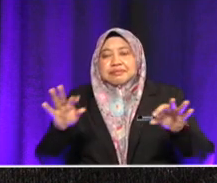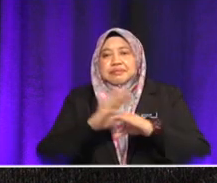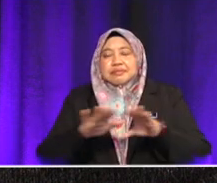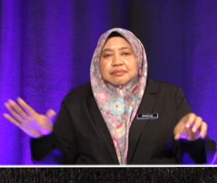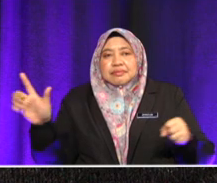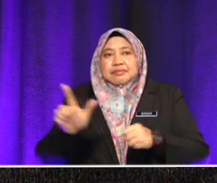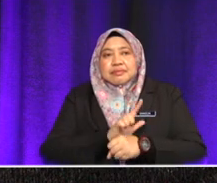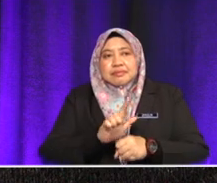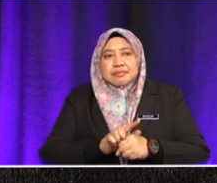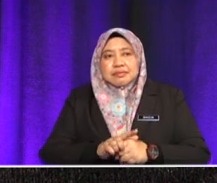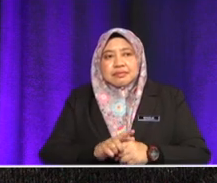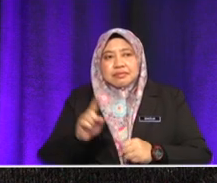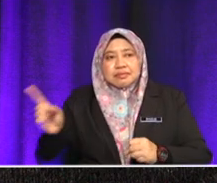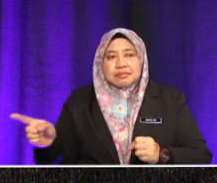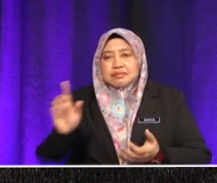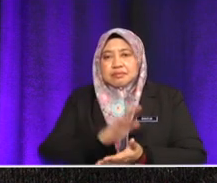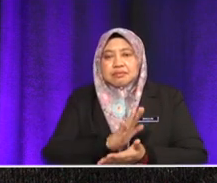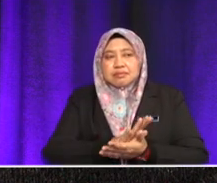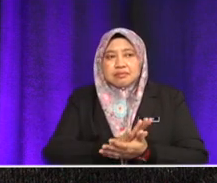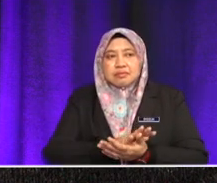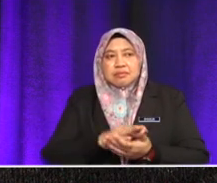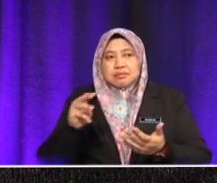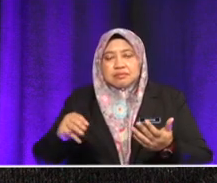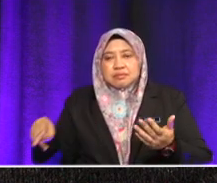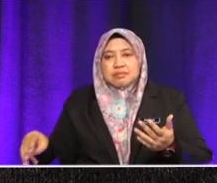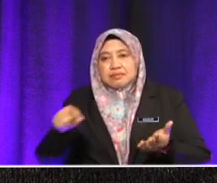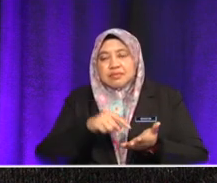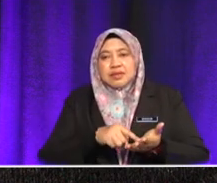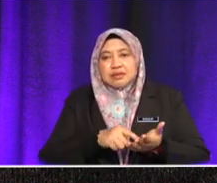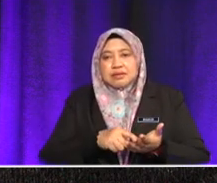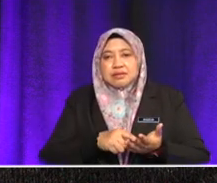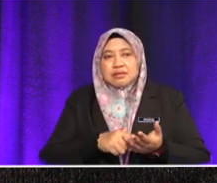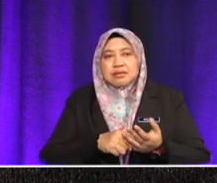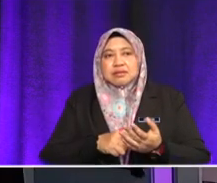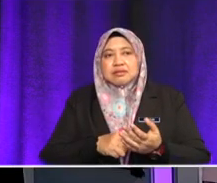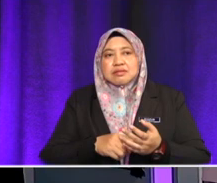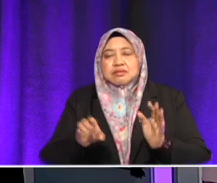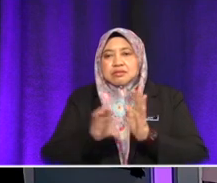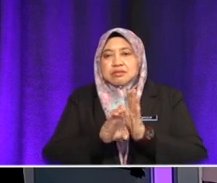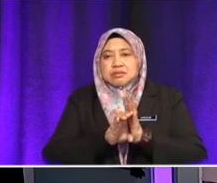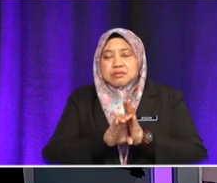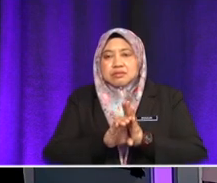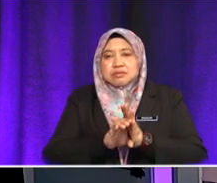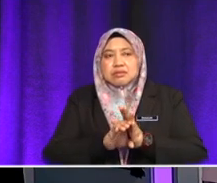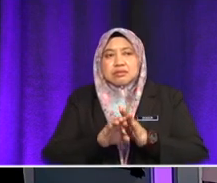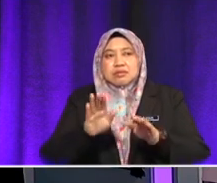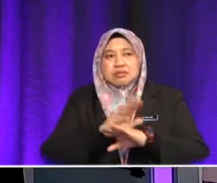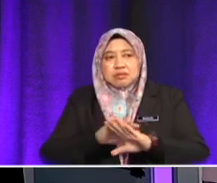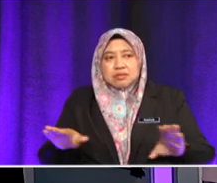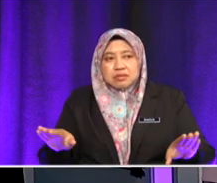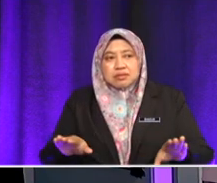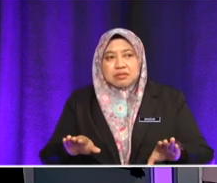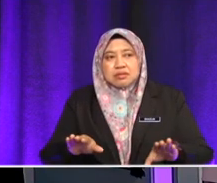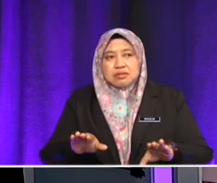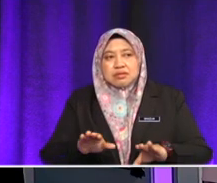sekolah Mungkin dia bersekolah eh murid ini nampaknya kalau kita lihat dekat sini contohnya dia tidak mudah mengalah dan